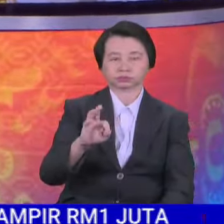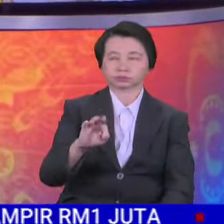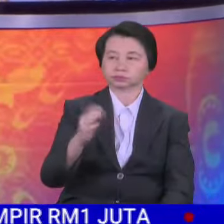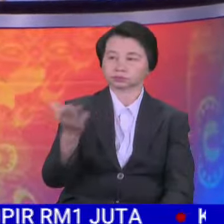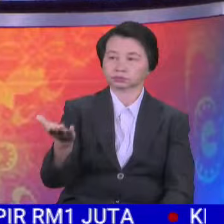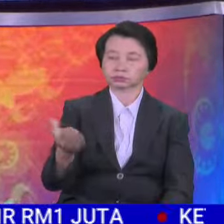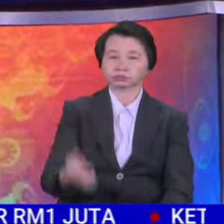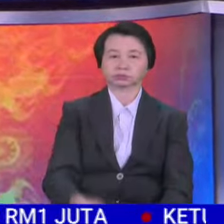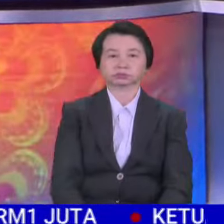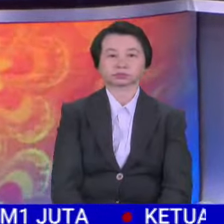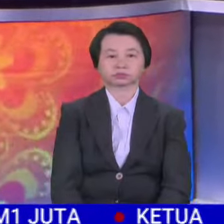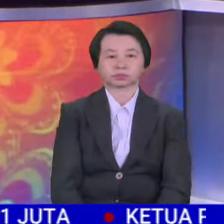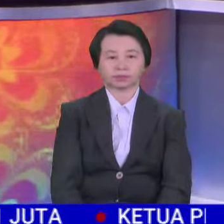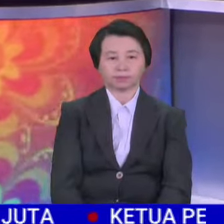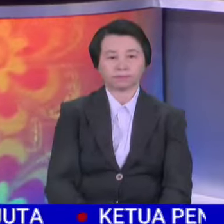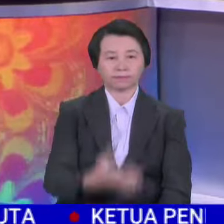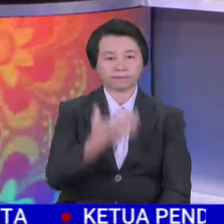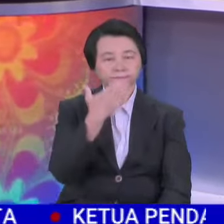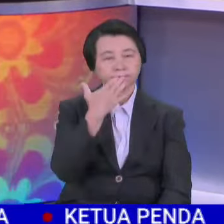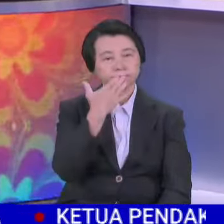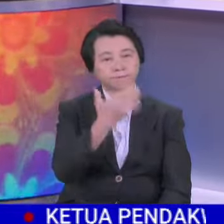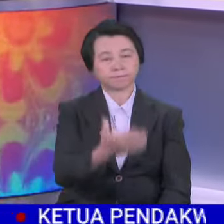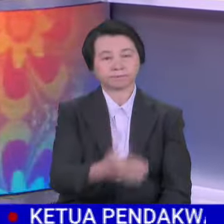silakan bye terima kasih henisya